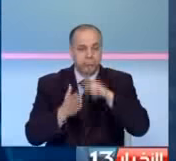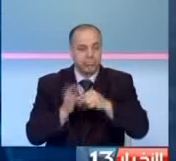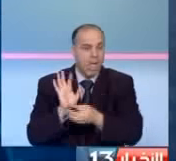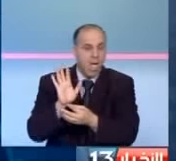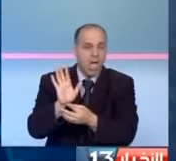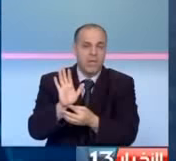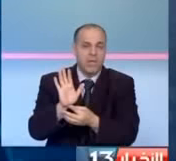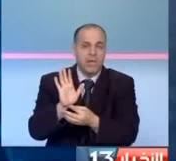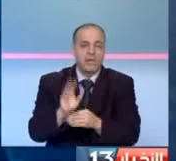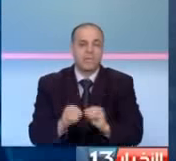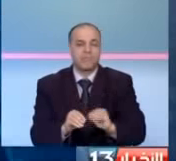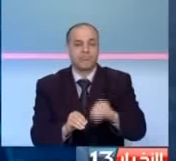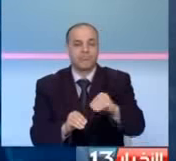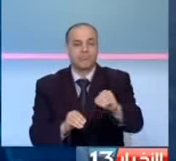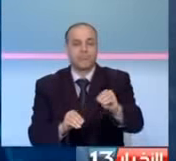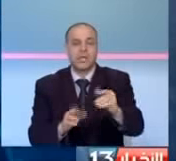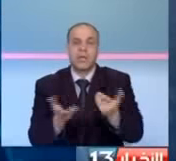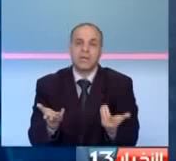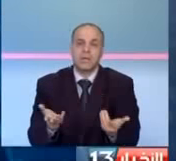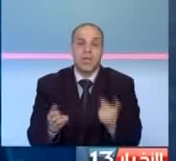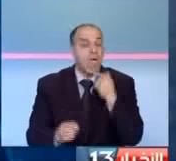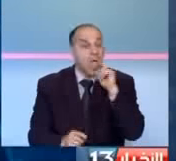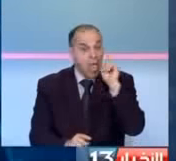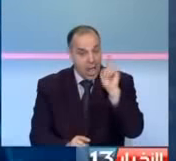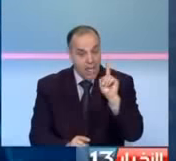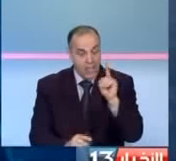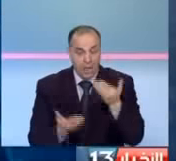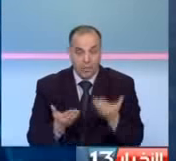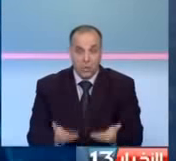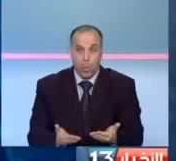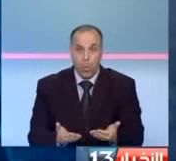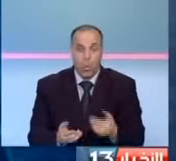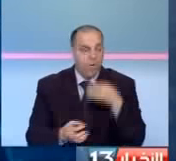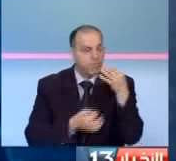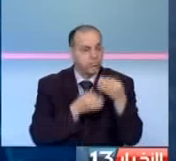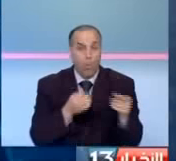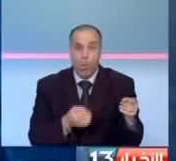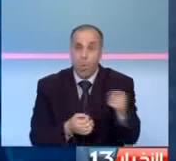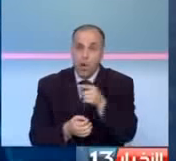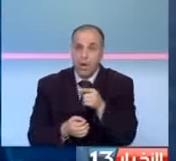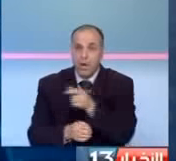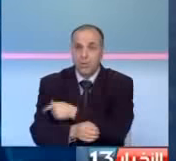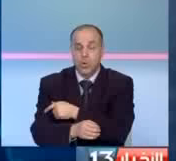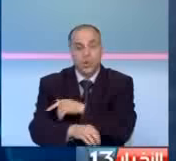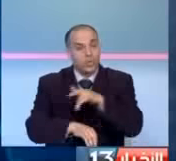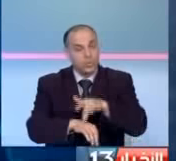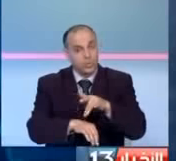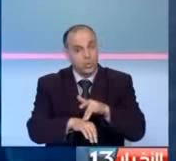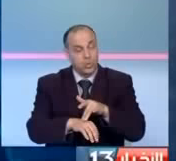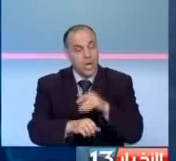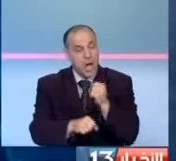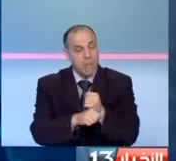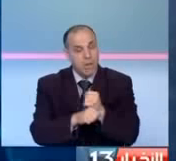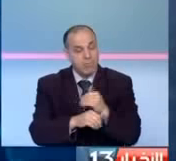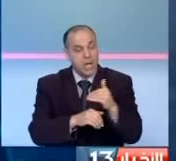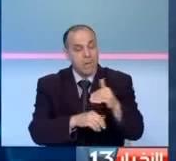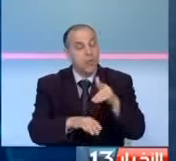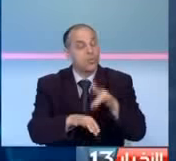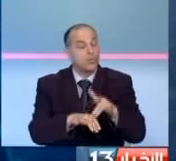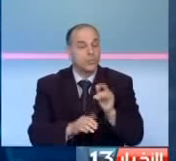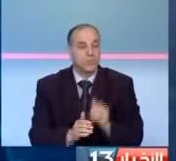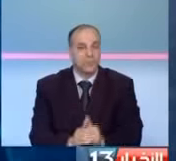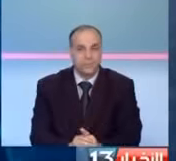القرارات التي وصفت بالارتجالية والتي أصبحت على حد تعبيرهم تهدد سير العملية التربوية.